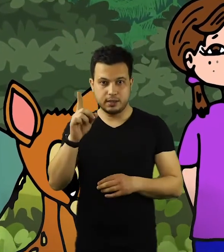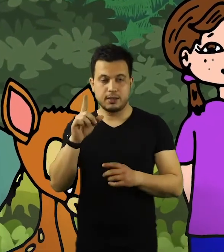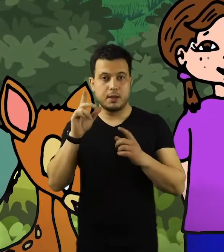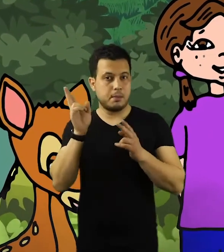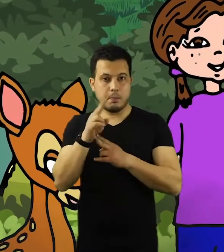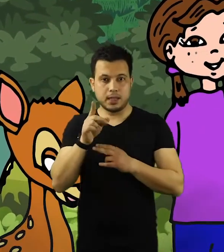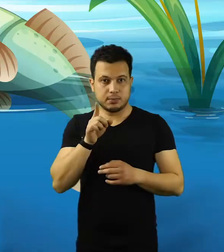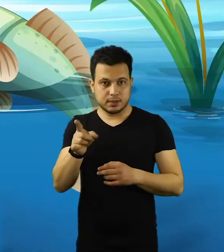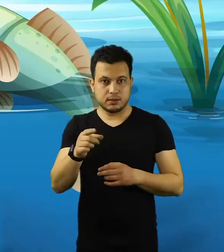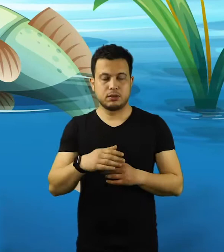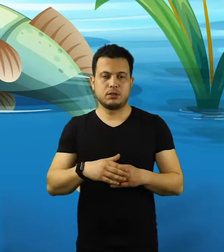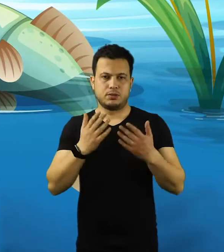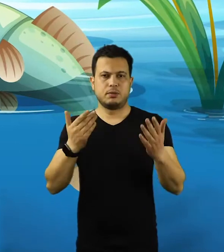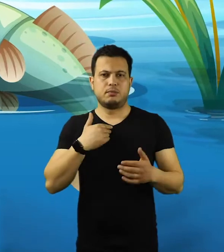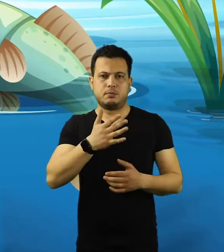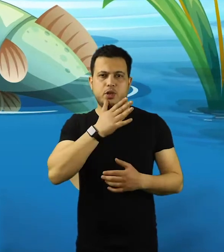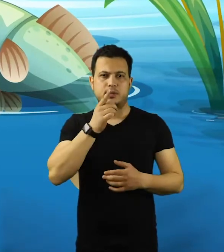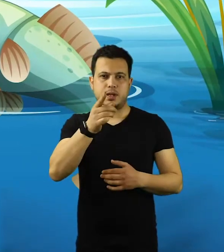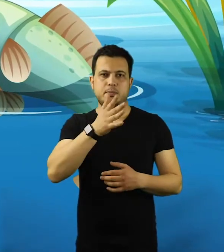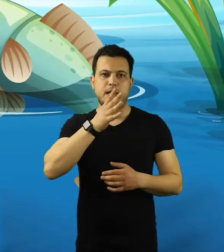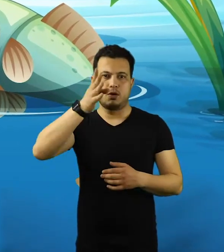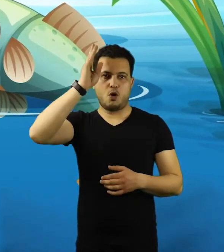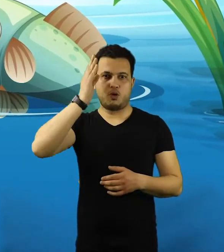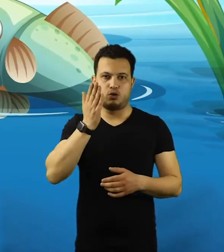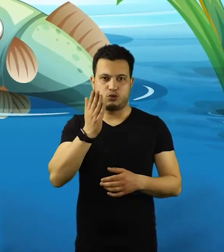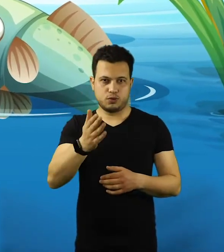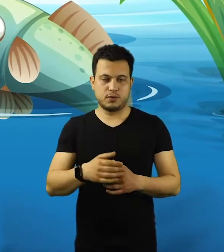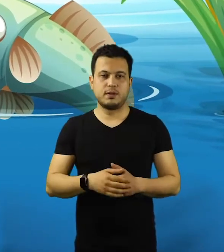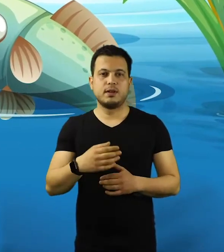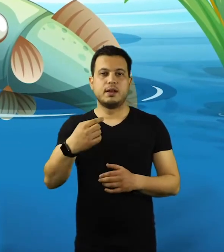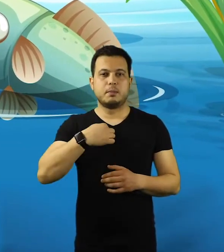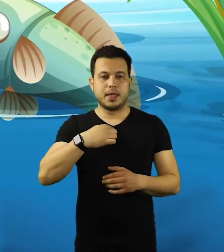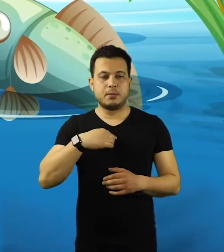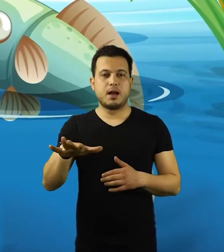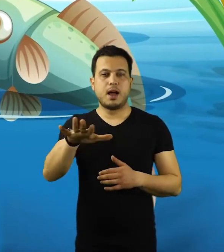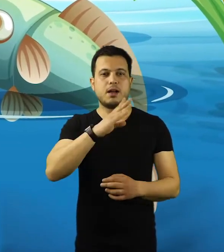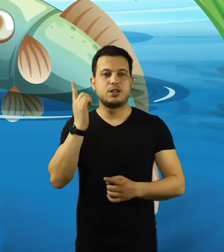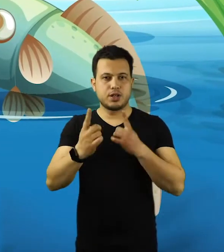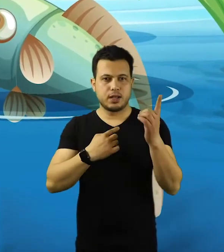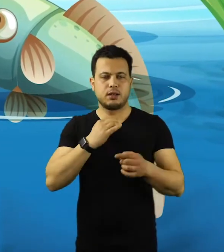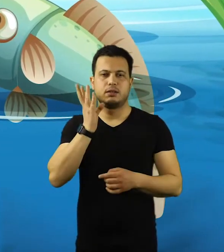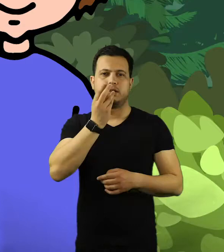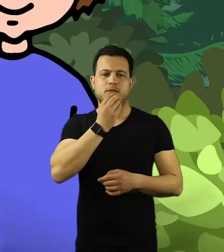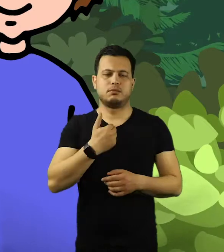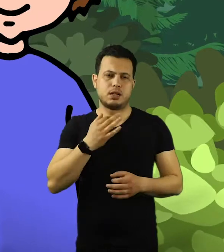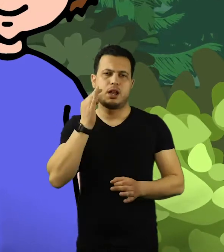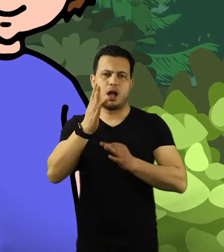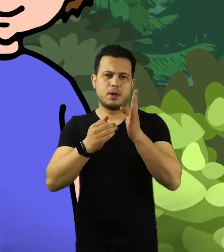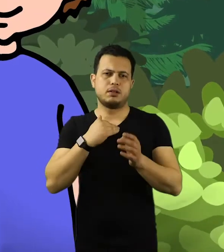Ben de Biliyorum Sen bilgi horozsun Benim her şeyden haberim olur